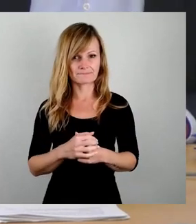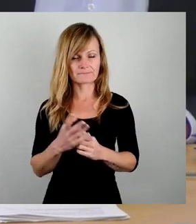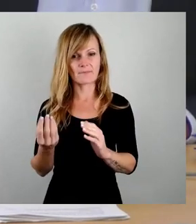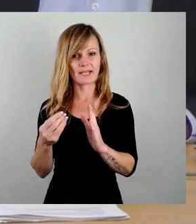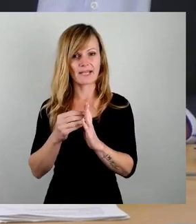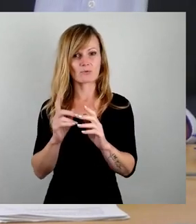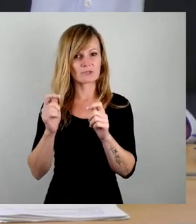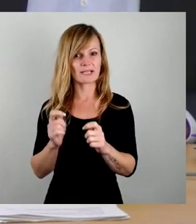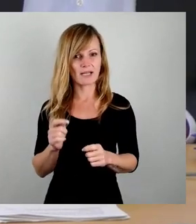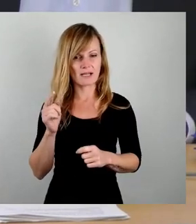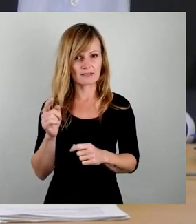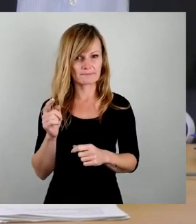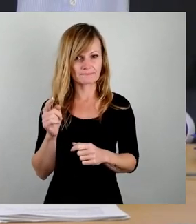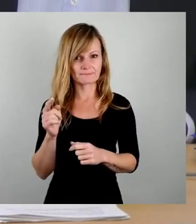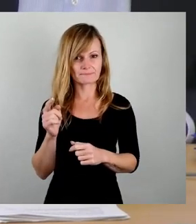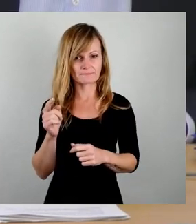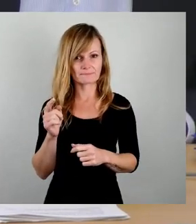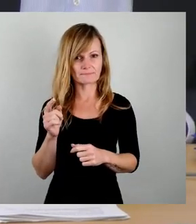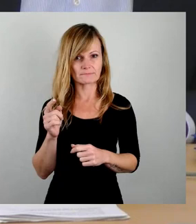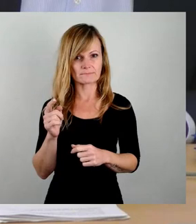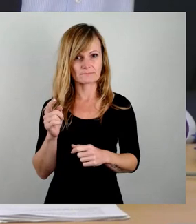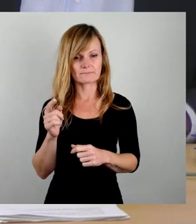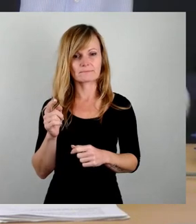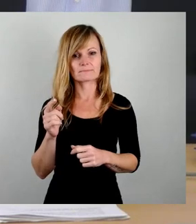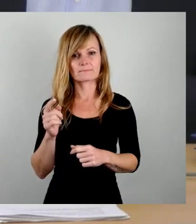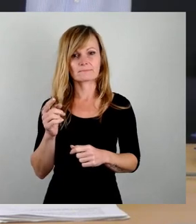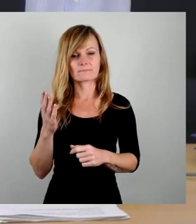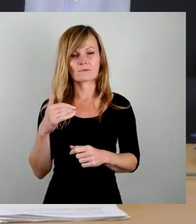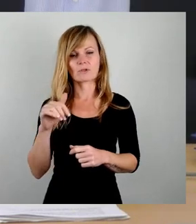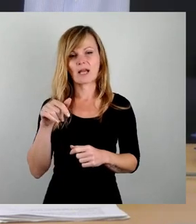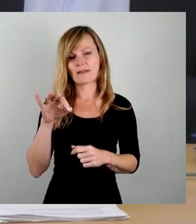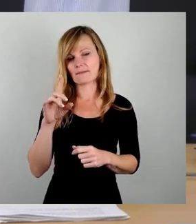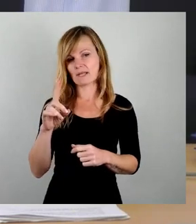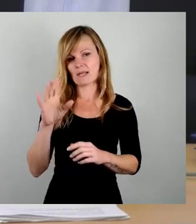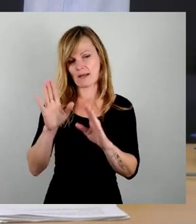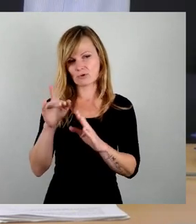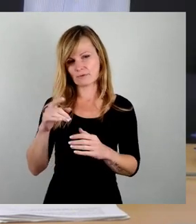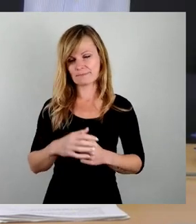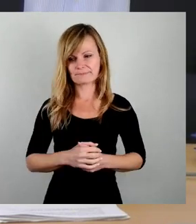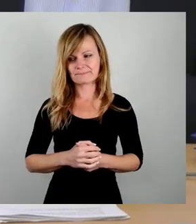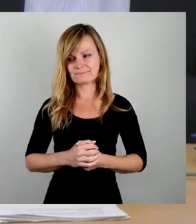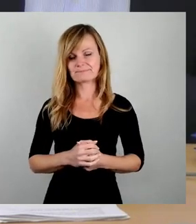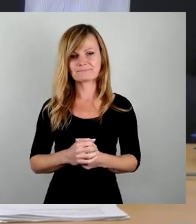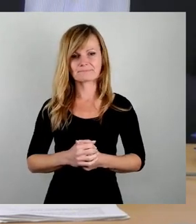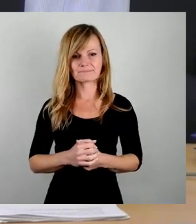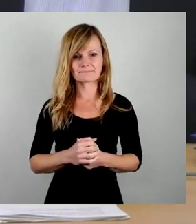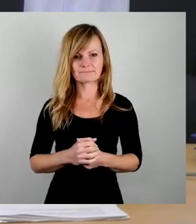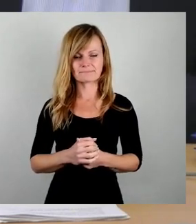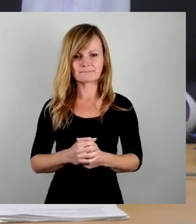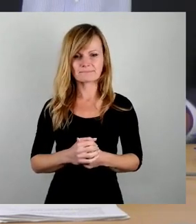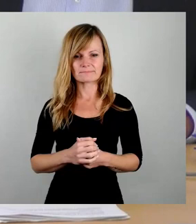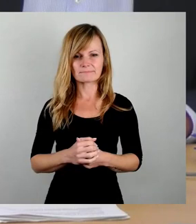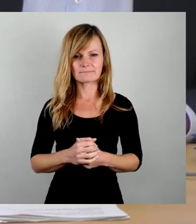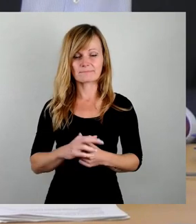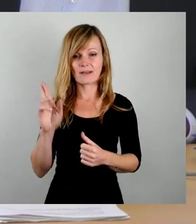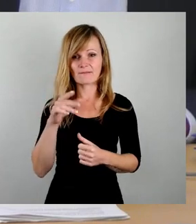Ergänzungsantrag von AfD abstimmen lassen. Wer dem folgen möchte, den bitte ich